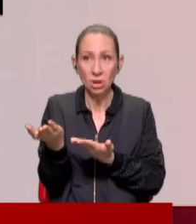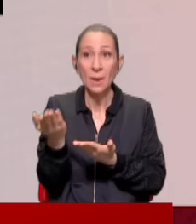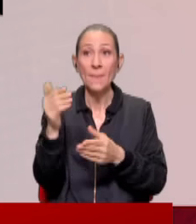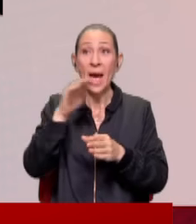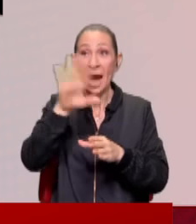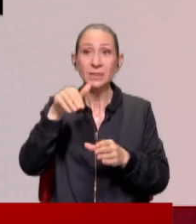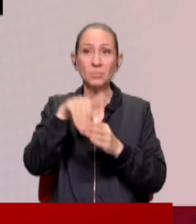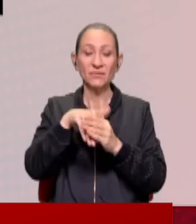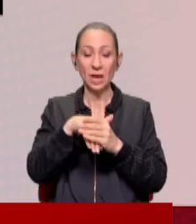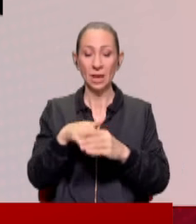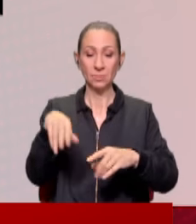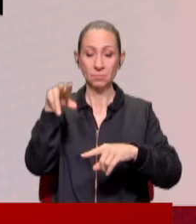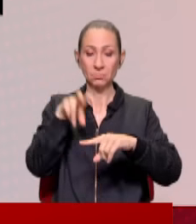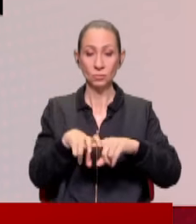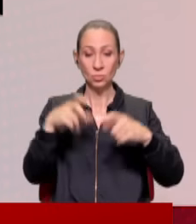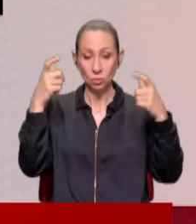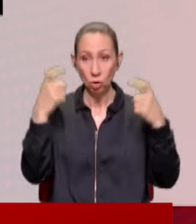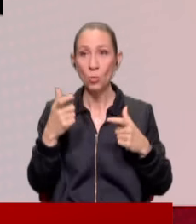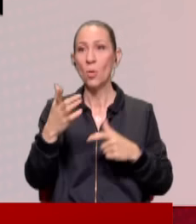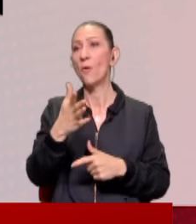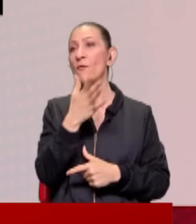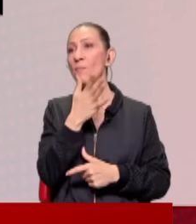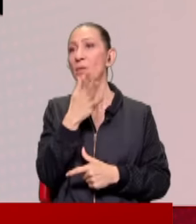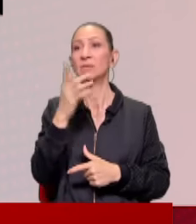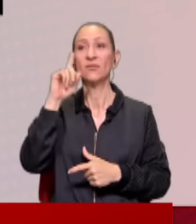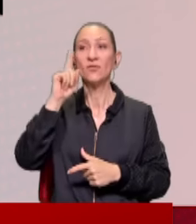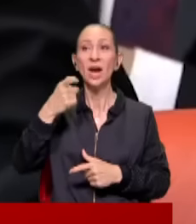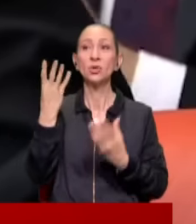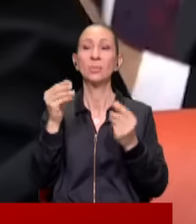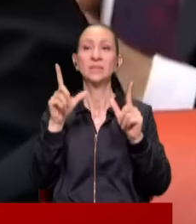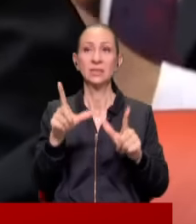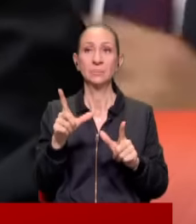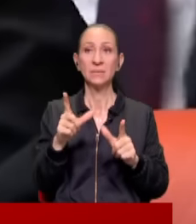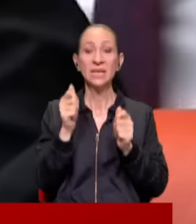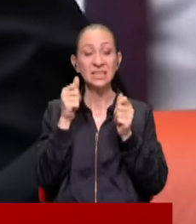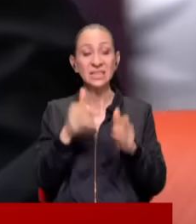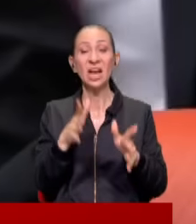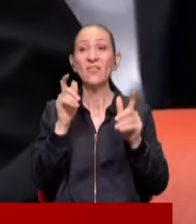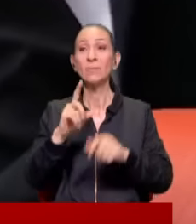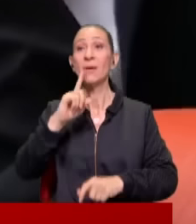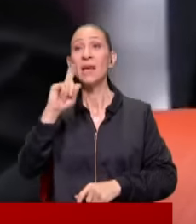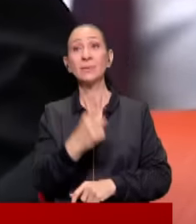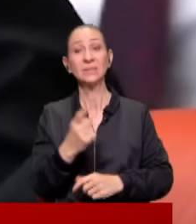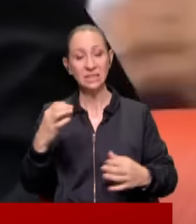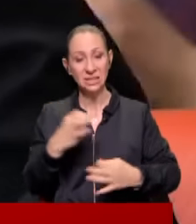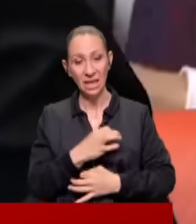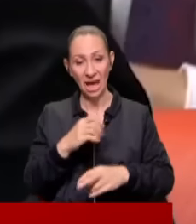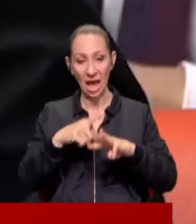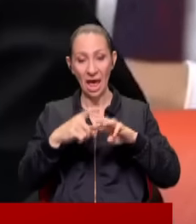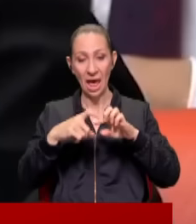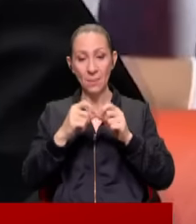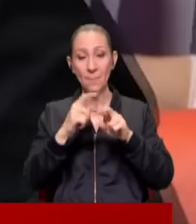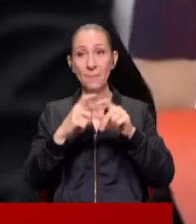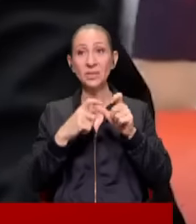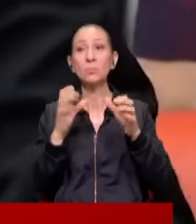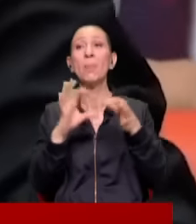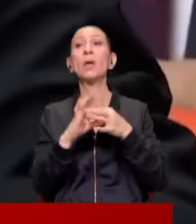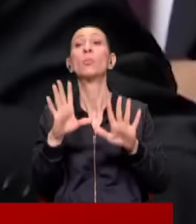değil. Herkes milletvekilliği makamının sorumluluğunun farkında olmalı. İsraf etmeyiniz emri Sayın Erbaş'ı bağlamıyor mu